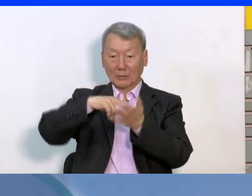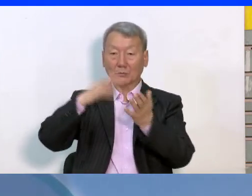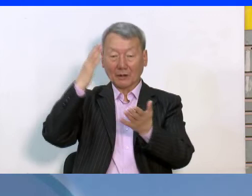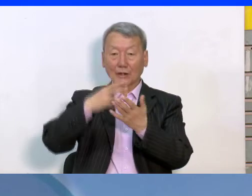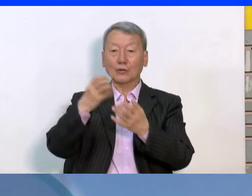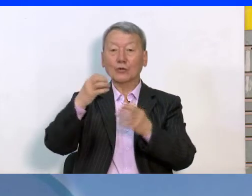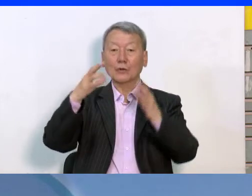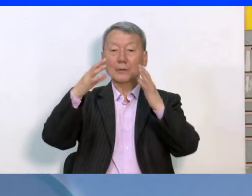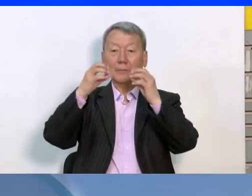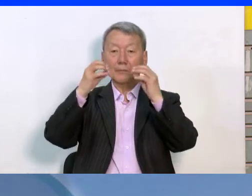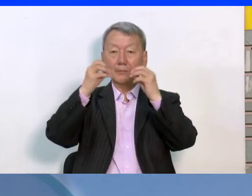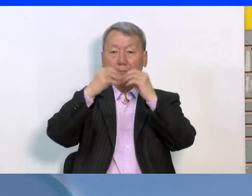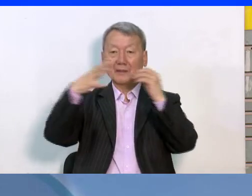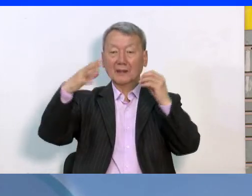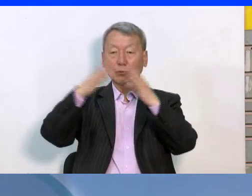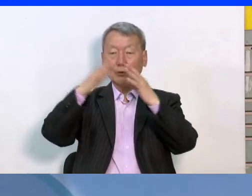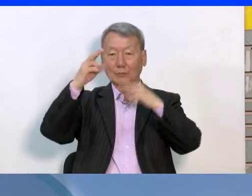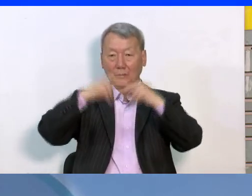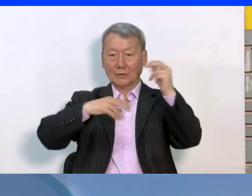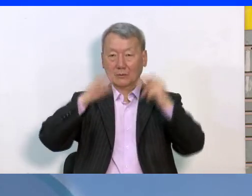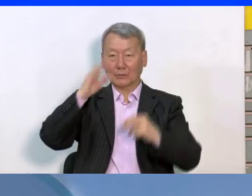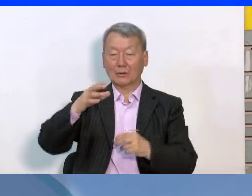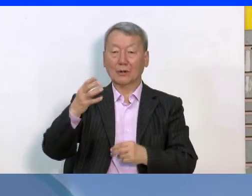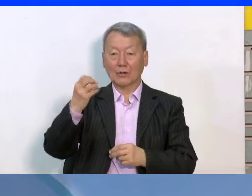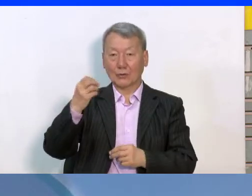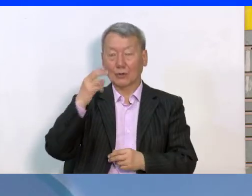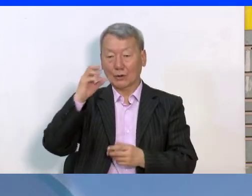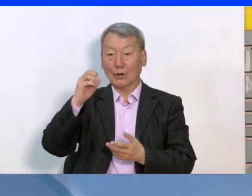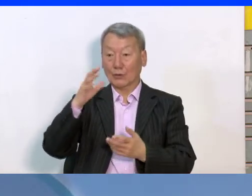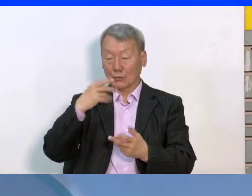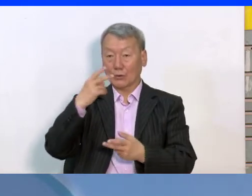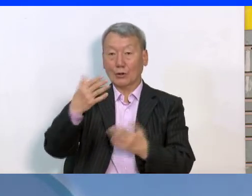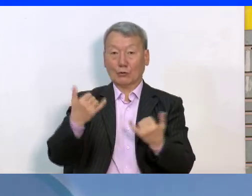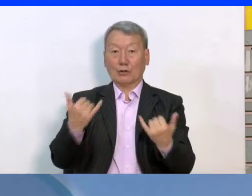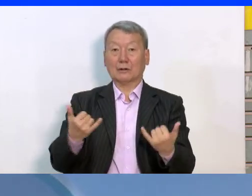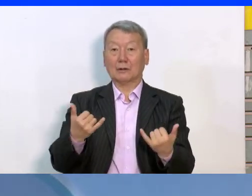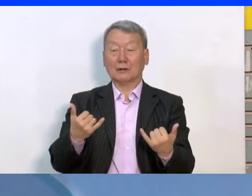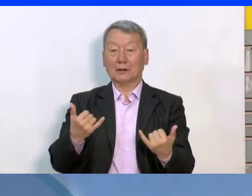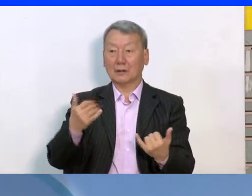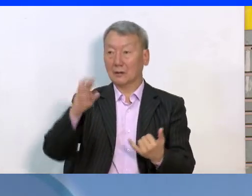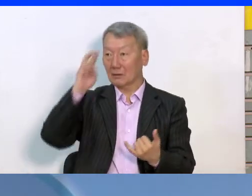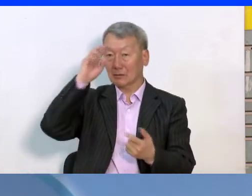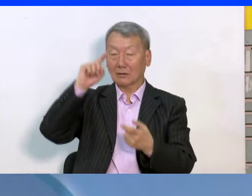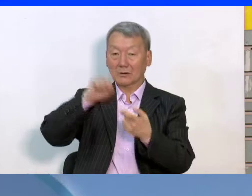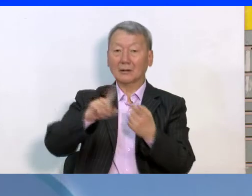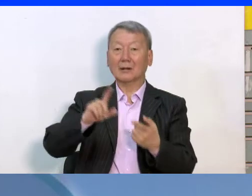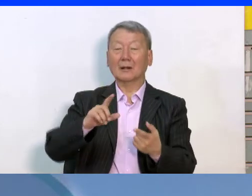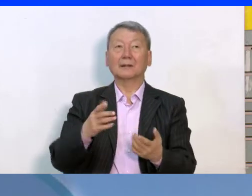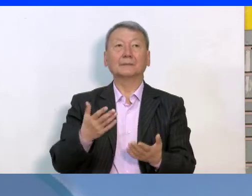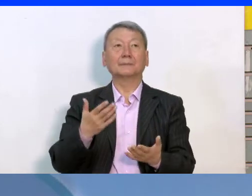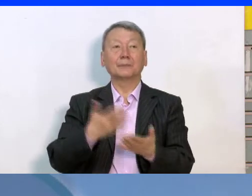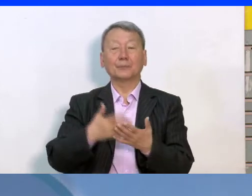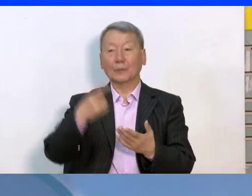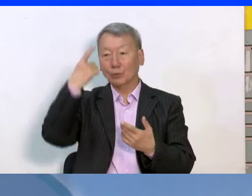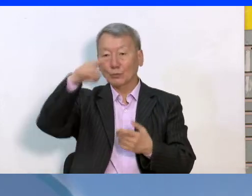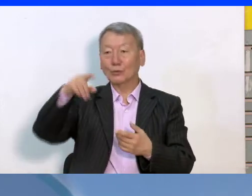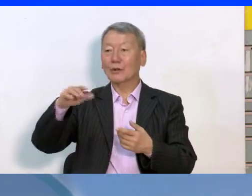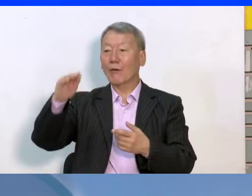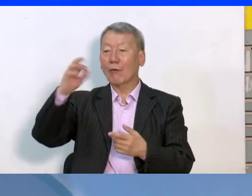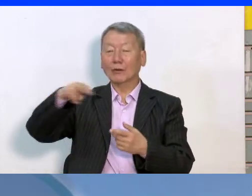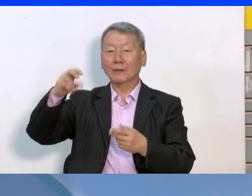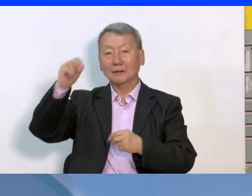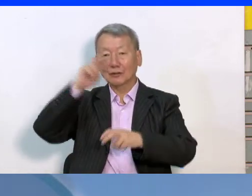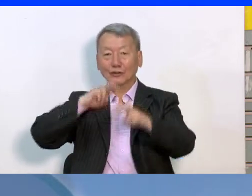бар. Келечекте бул боюнча иш дагы жүрө берет. Биз азыр бюджеттен эле эмес, башка фонддордон дагы, эл